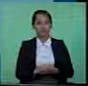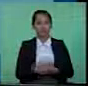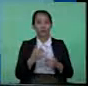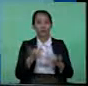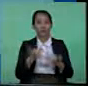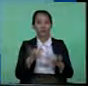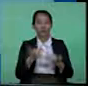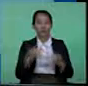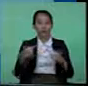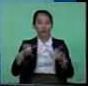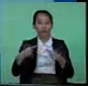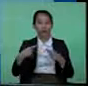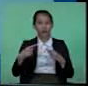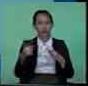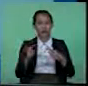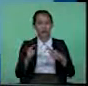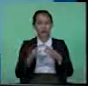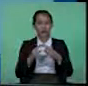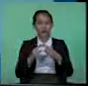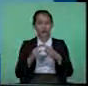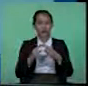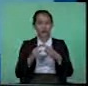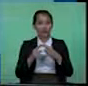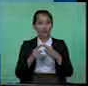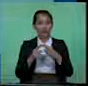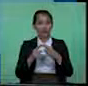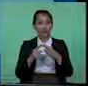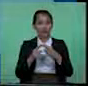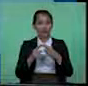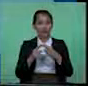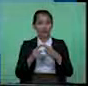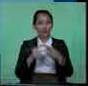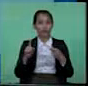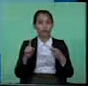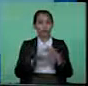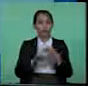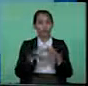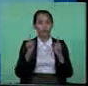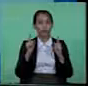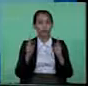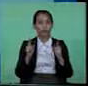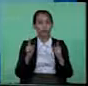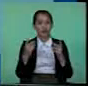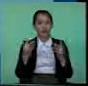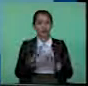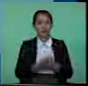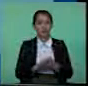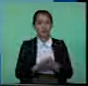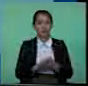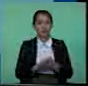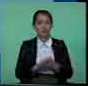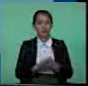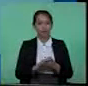Endi qarama-qarshi burchaklarini tutashtiruvchi kesma chizamiz. Mana kesmalarni ham chizib